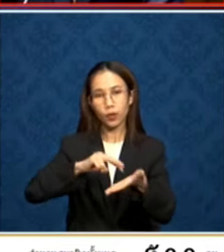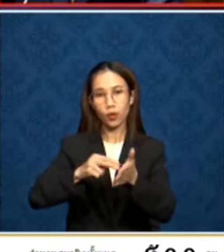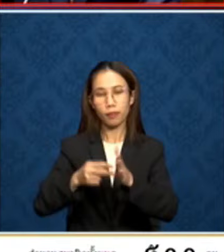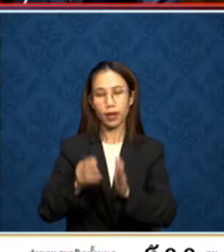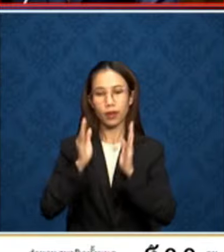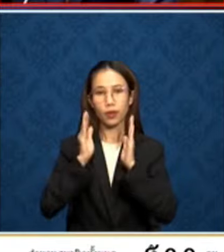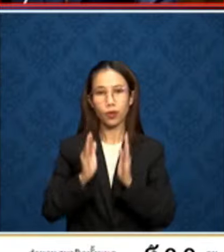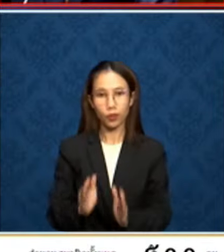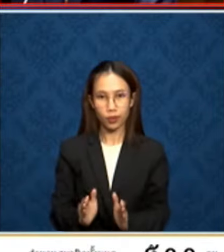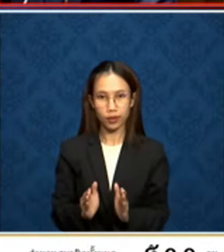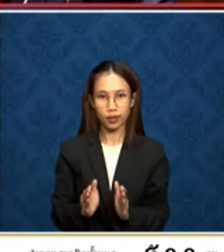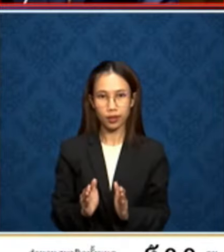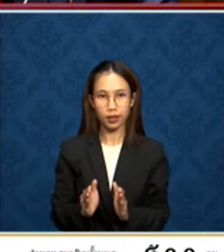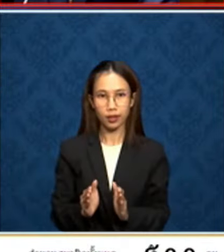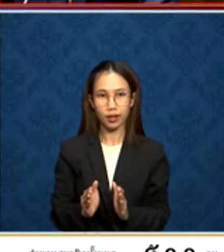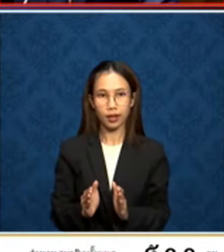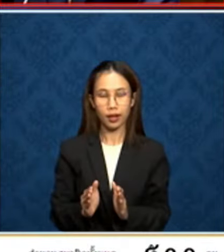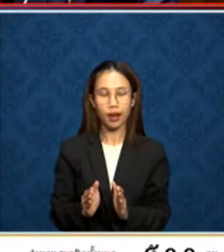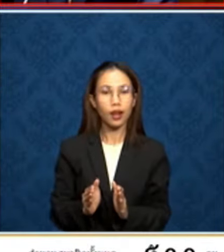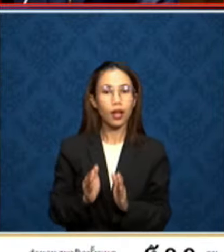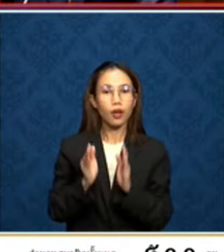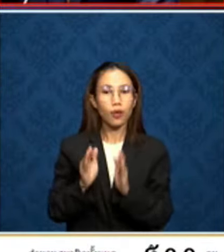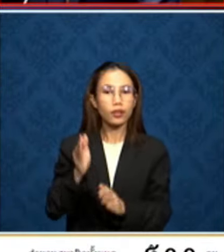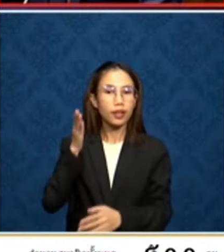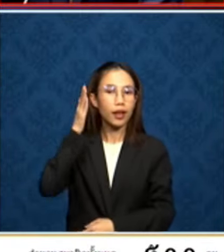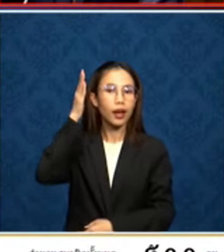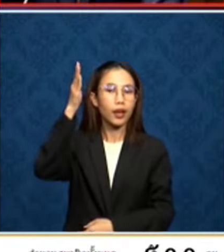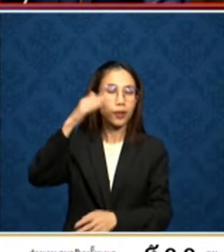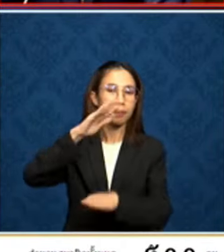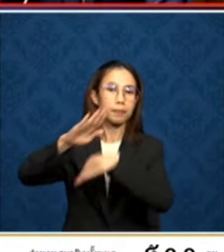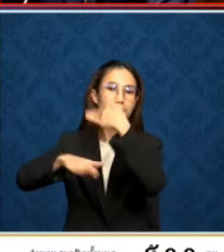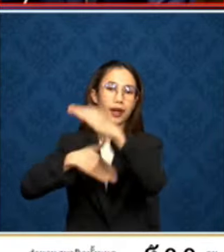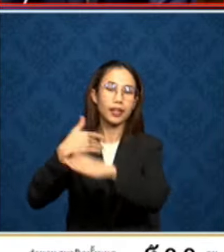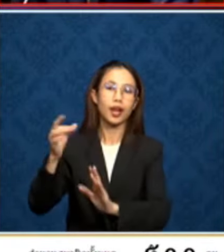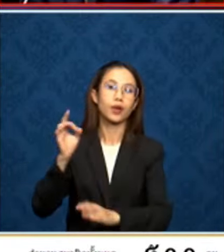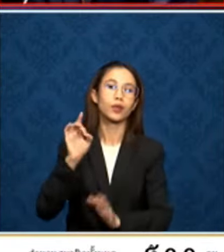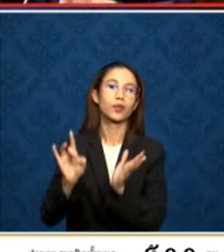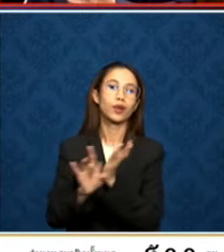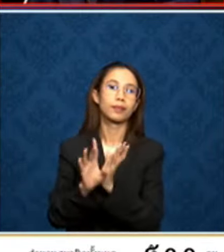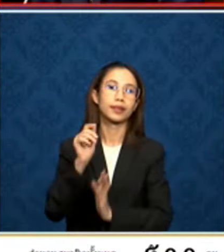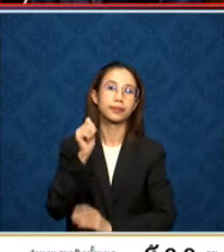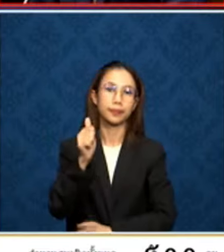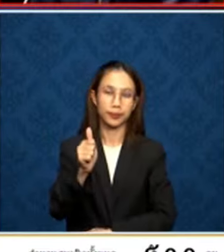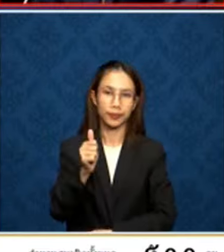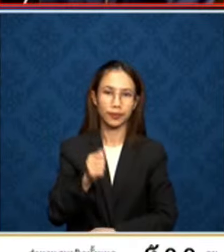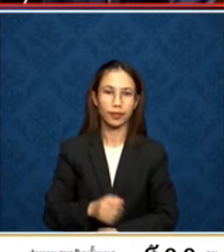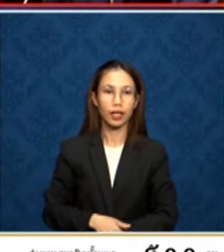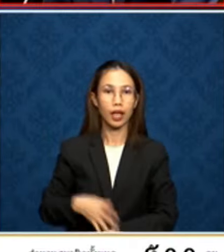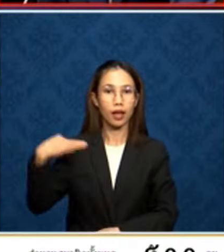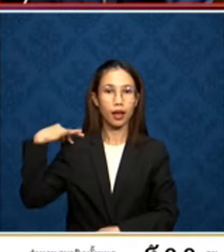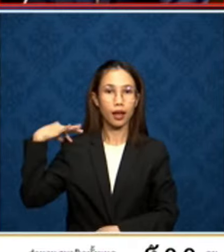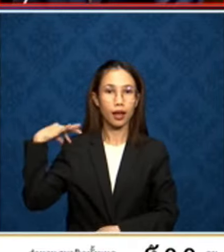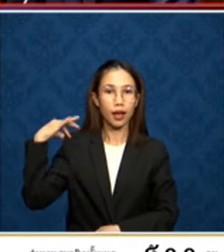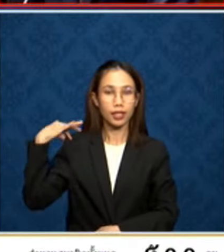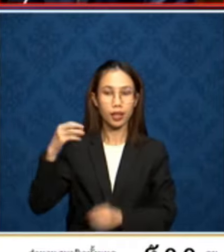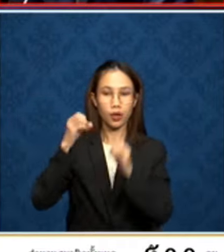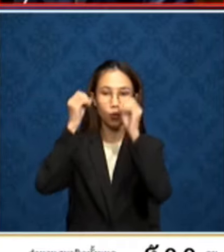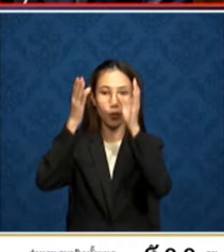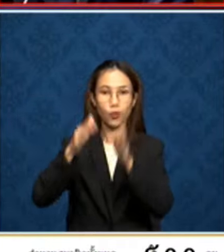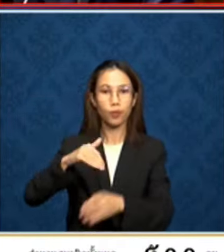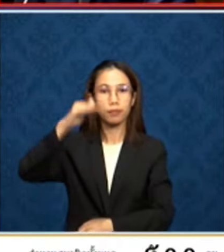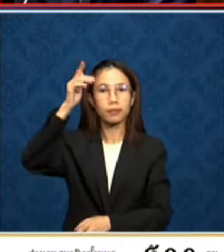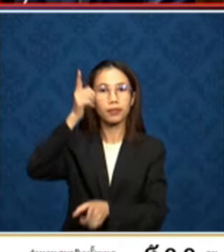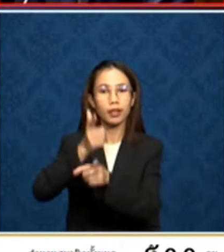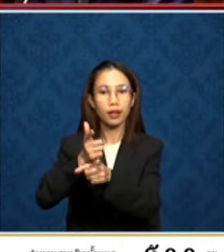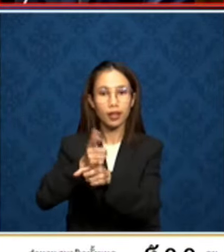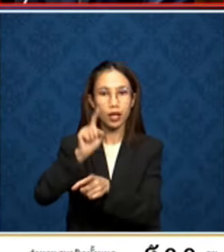บุคลากรของชาติในอนาคตก็จะเติบโตอย่างมีคุณภาพด้วยรวมถึงอาสาครูพี่เลี้ยงค่ะพวกเขาควร